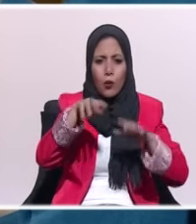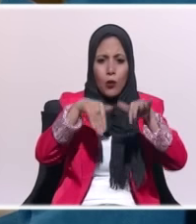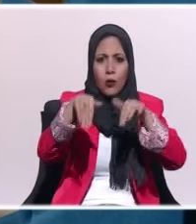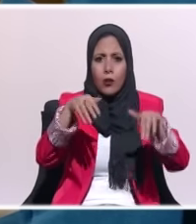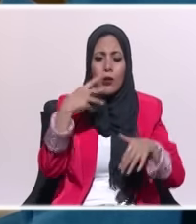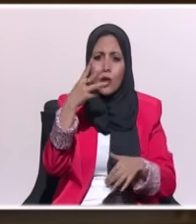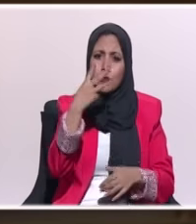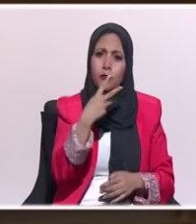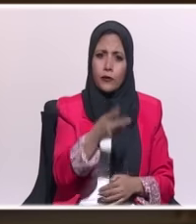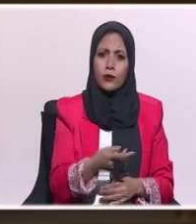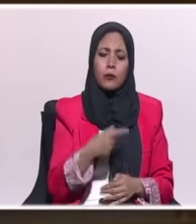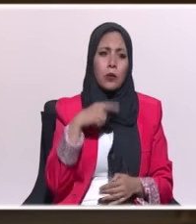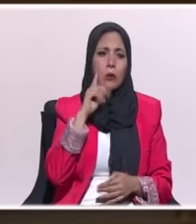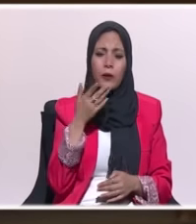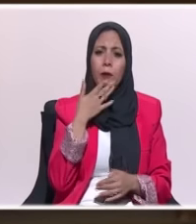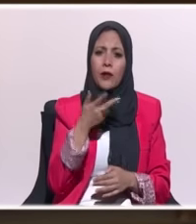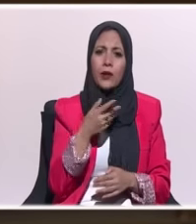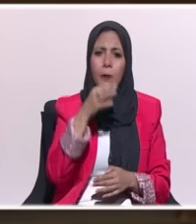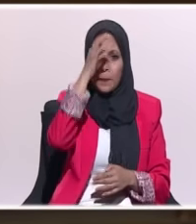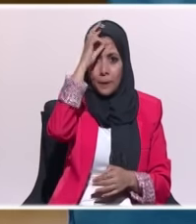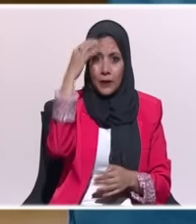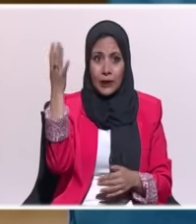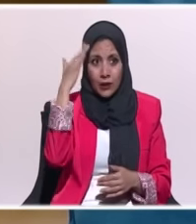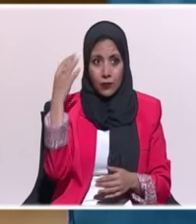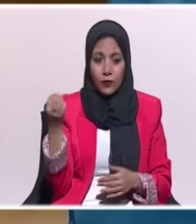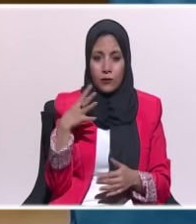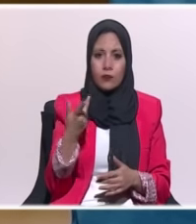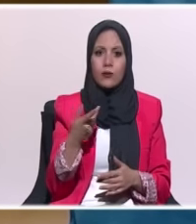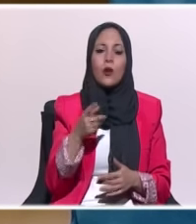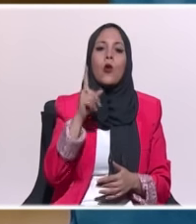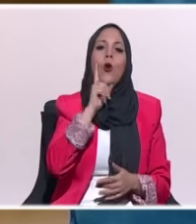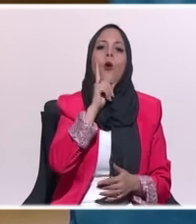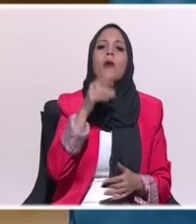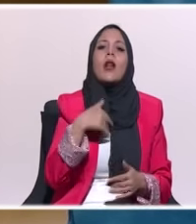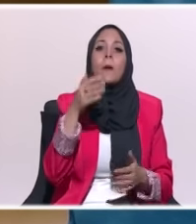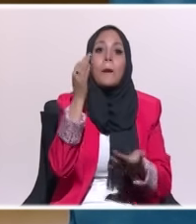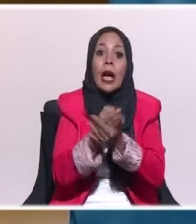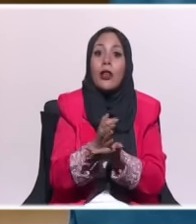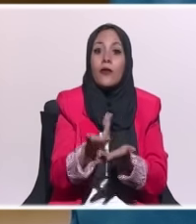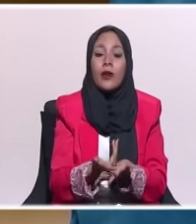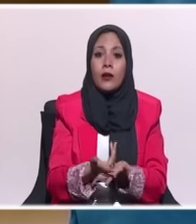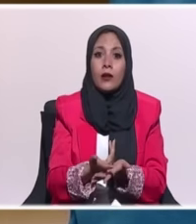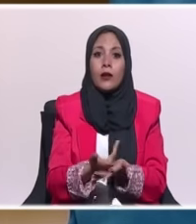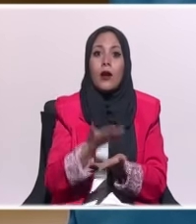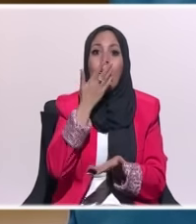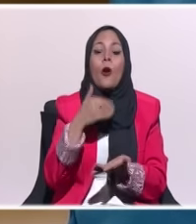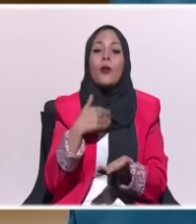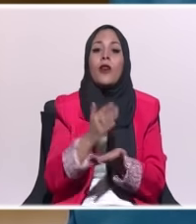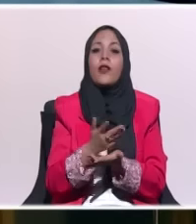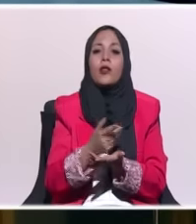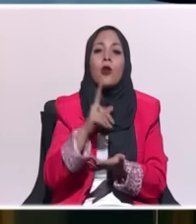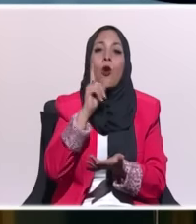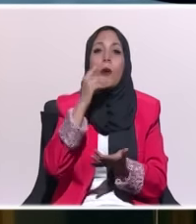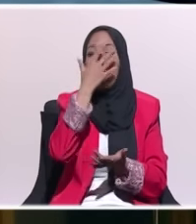ارتاح. مش يعني ايه الفكره اللي جت في ذهنك ساعتها؟ الفكره اللي جت في ذهني ساعتها اشوف الست اللي كل همي طب هي شكلها